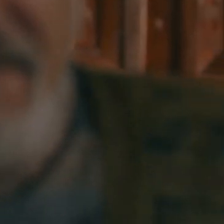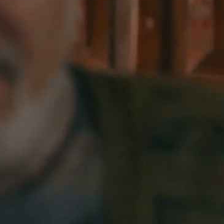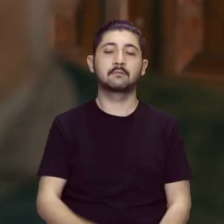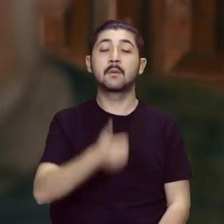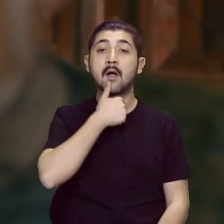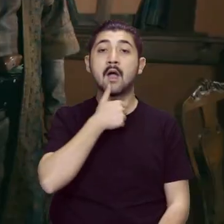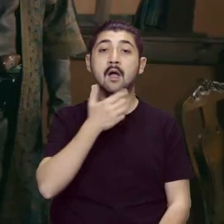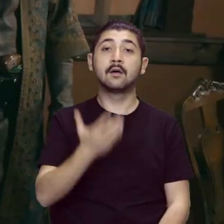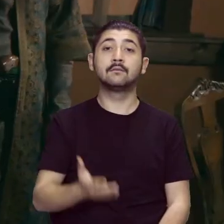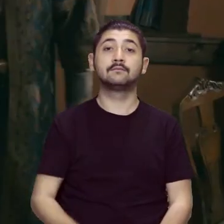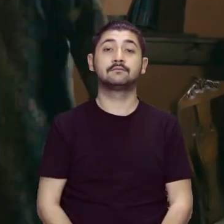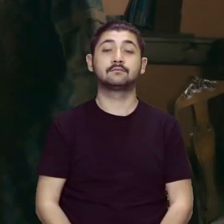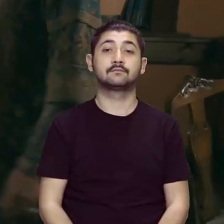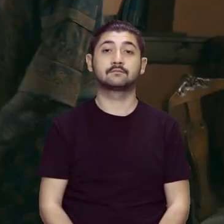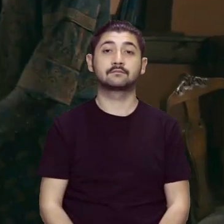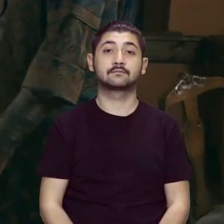Baba.